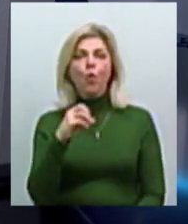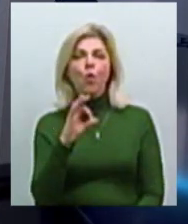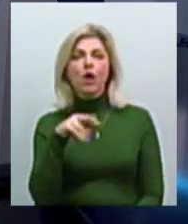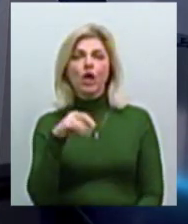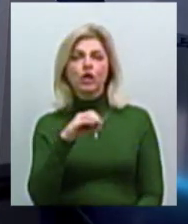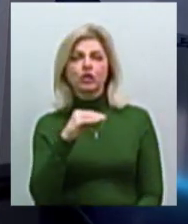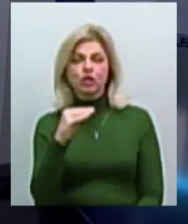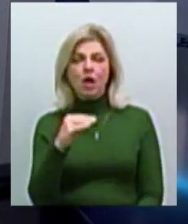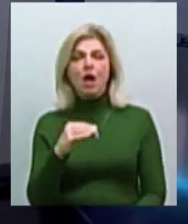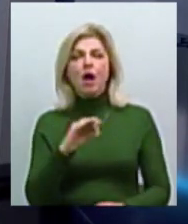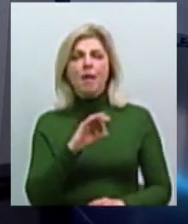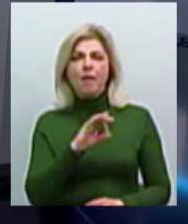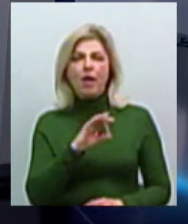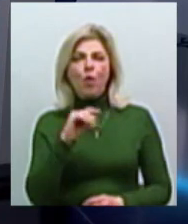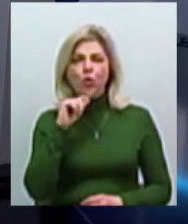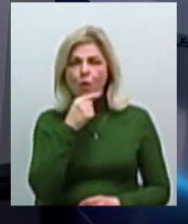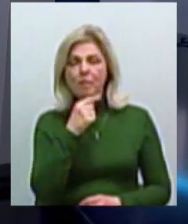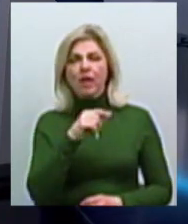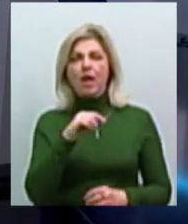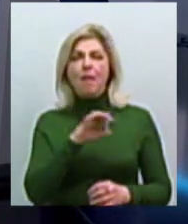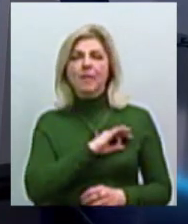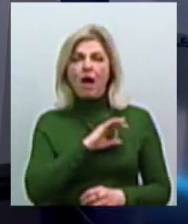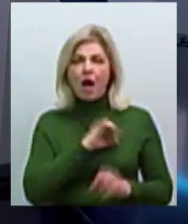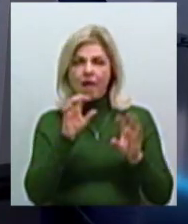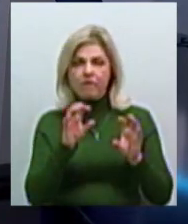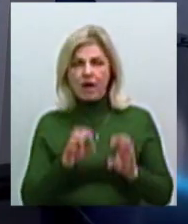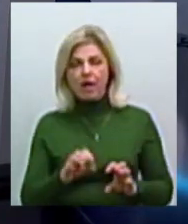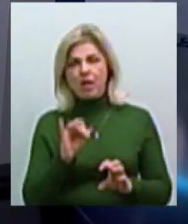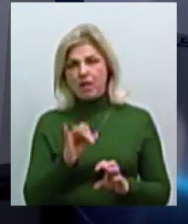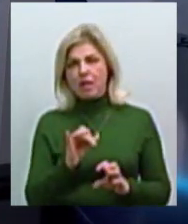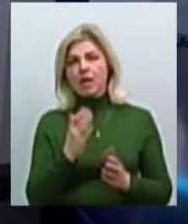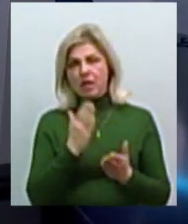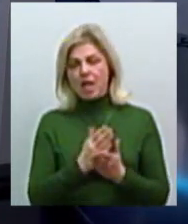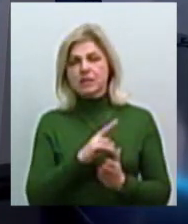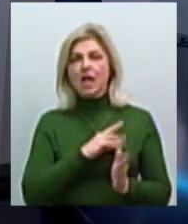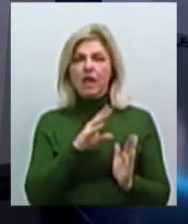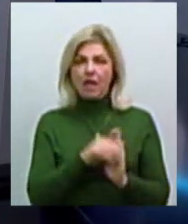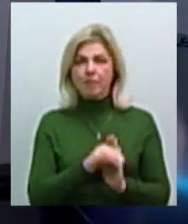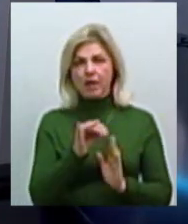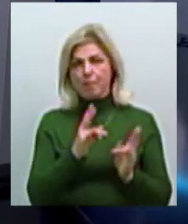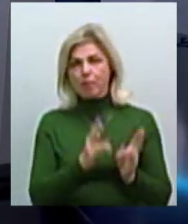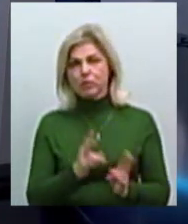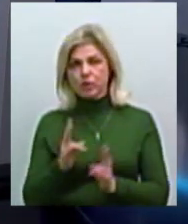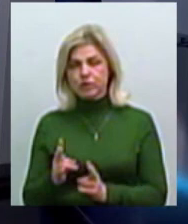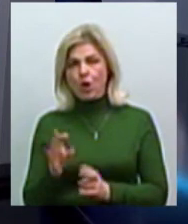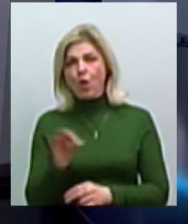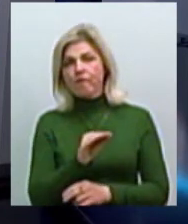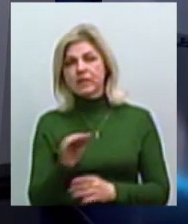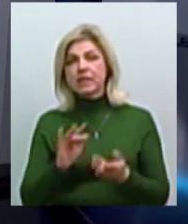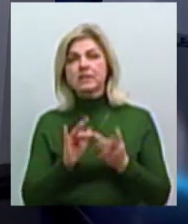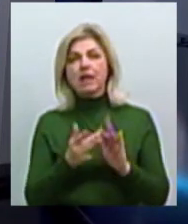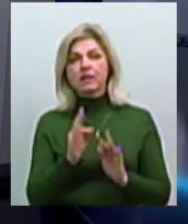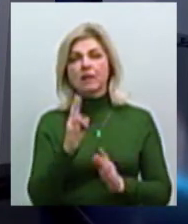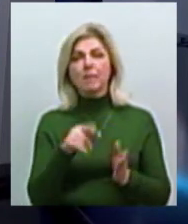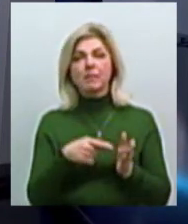готельно-ресторанного бізнесу. Внаслідок пожежі є загиблі і постраждали. За повідомленням офіційного сайту Миколаївської